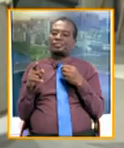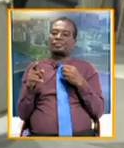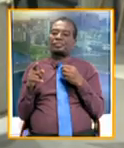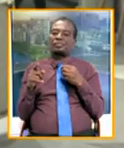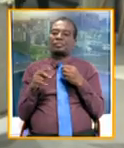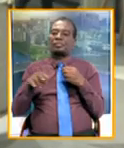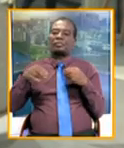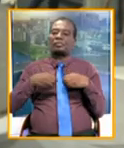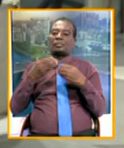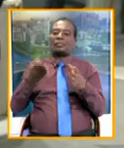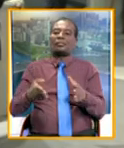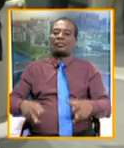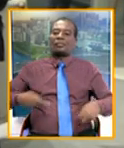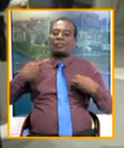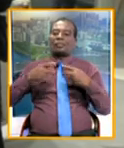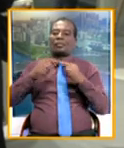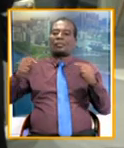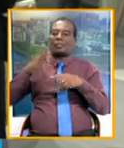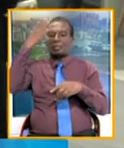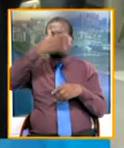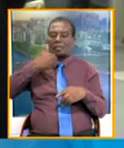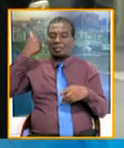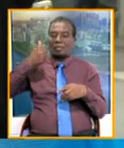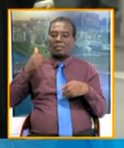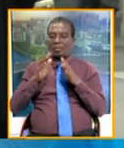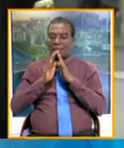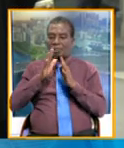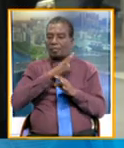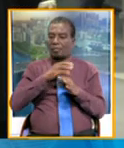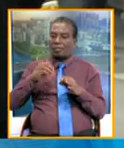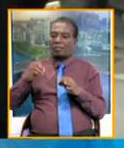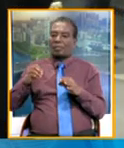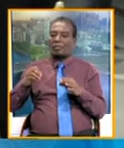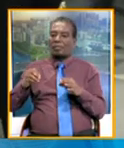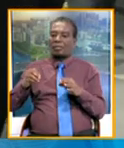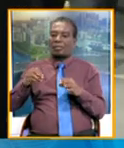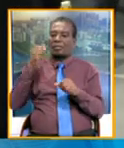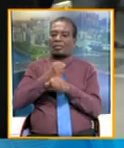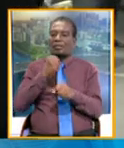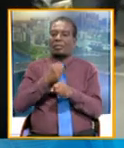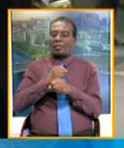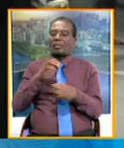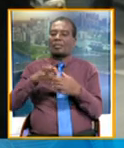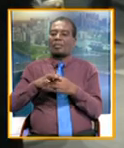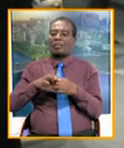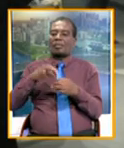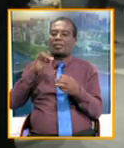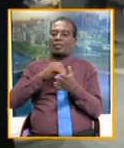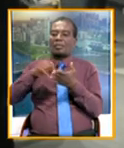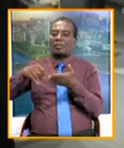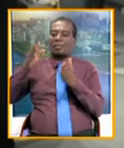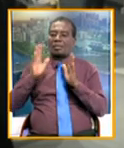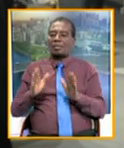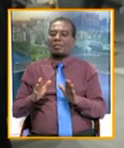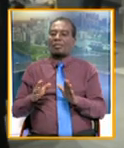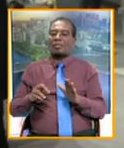Il nous a été donné de vivre une très très belle messe qui revivifie l'œuvre d'Ampateba, démontrant ainsi qu'il n'est